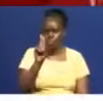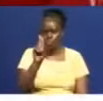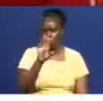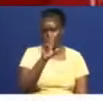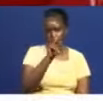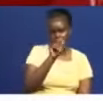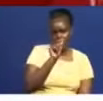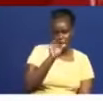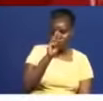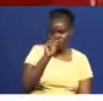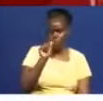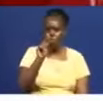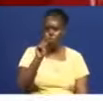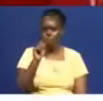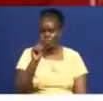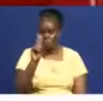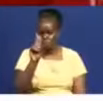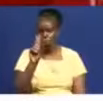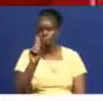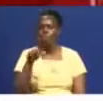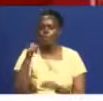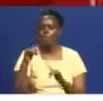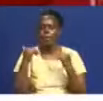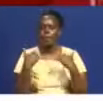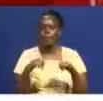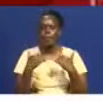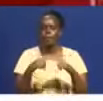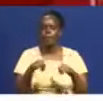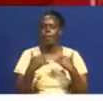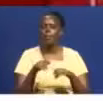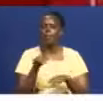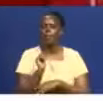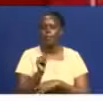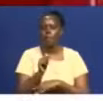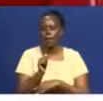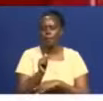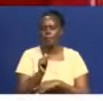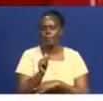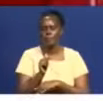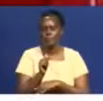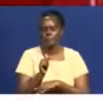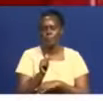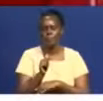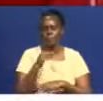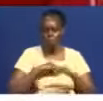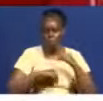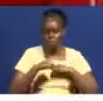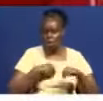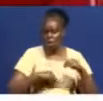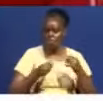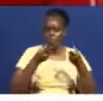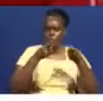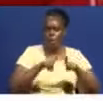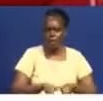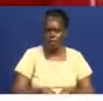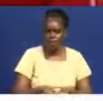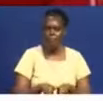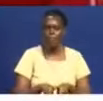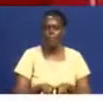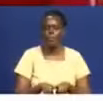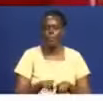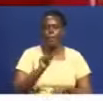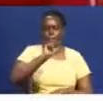wa Kipwani walikuwa wanasifika kwa kuweza kuisakata. lakini kwa sababu ya ufisadi, kwa